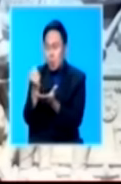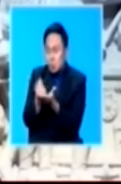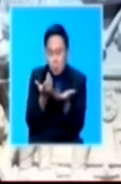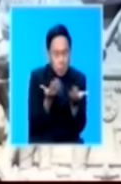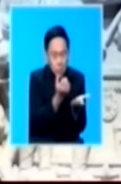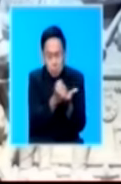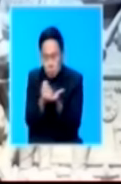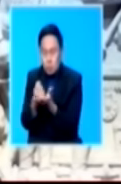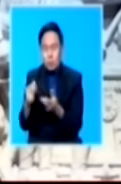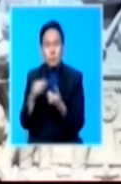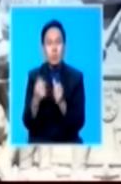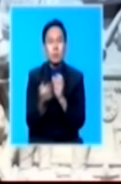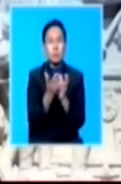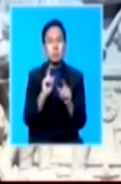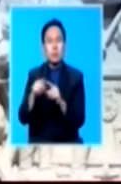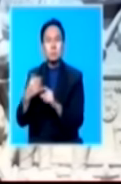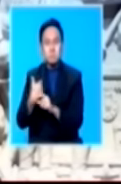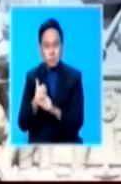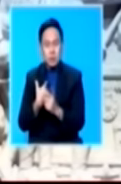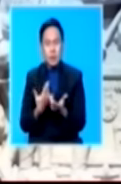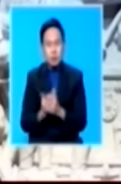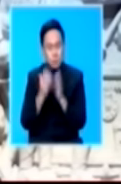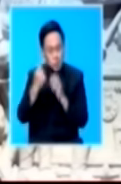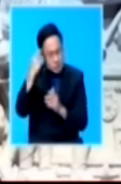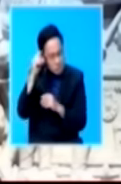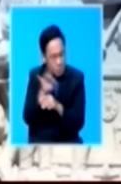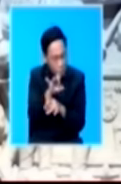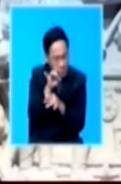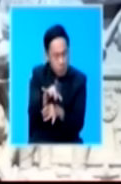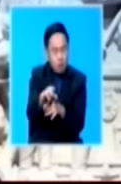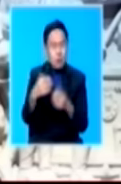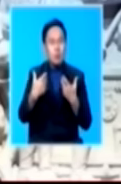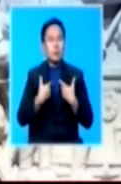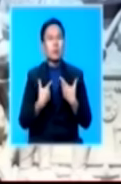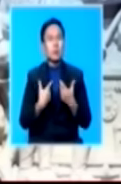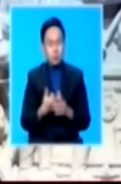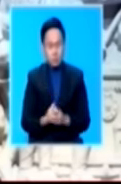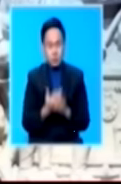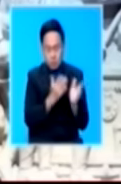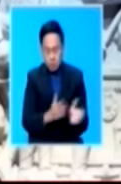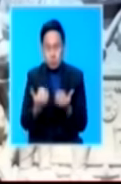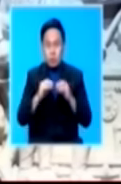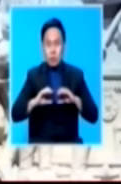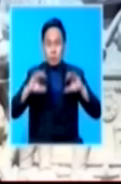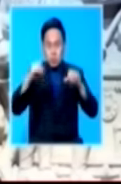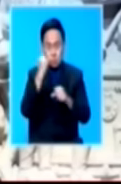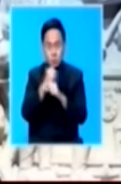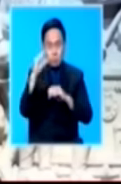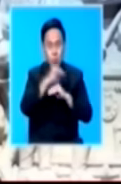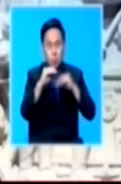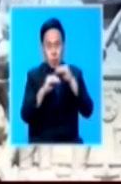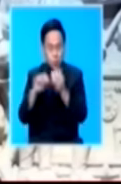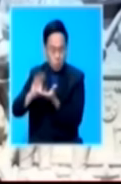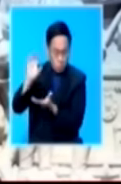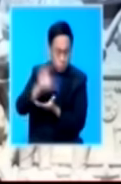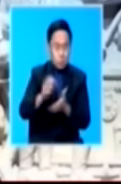น์นะจากความยากลำบากของพ่อแม่พี่น้องเนี่ยไปทำอย่างอื่นด้วยนะครับรัฐบาลวันนี้จำเป็นต้องลงทุนขนาดใหญ่ไปด้วยนะครับข